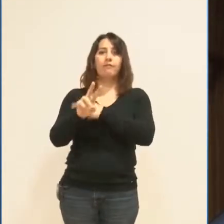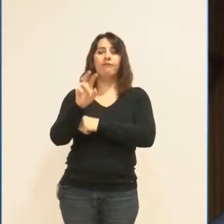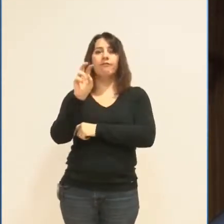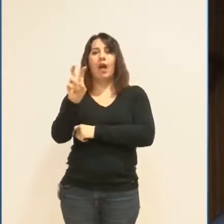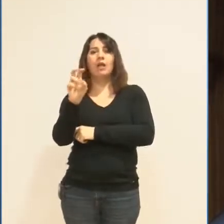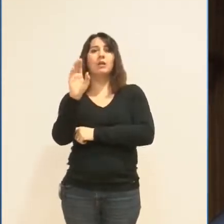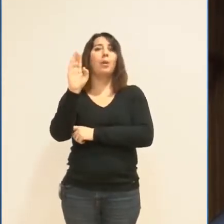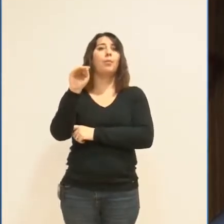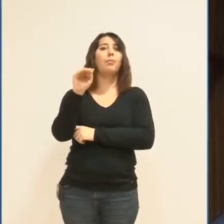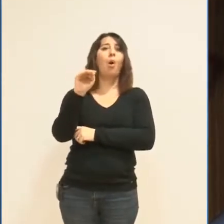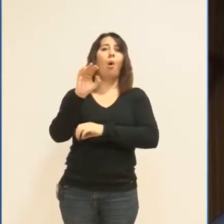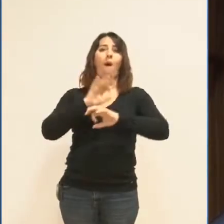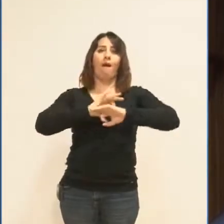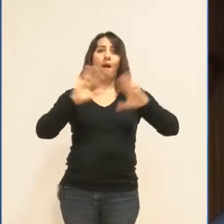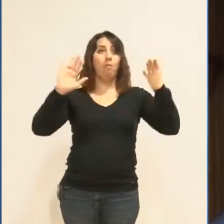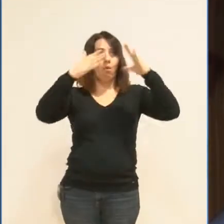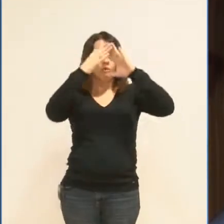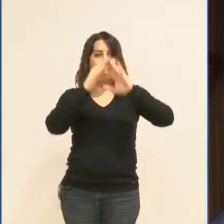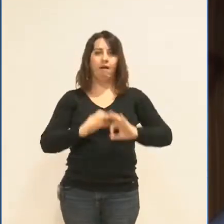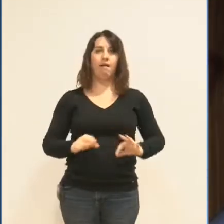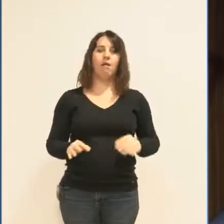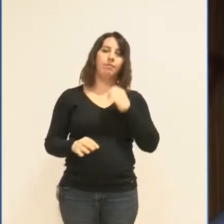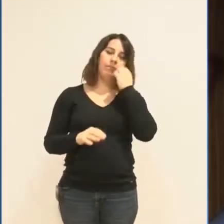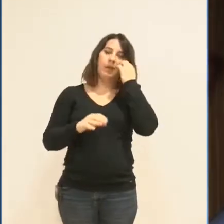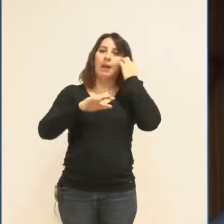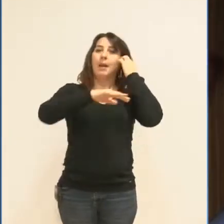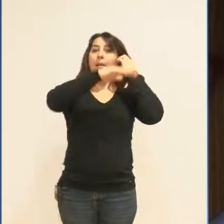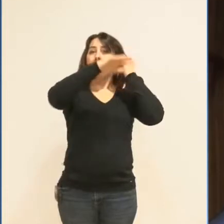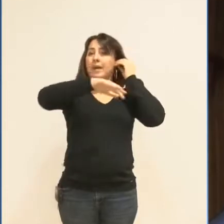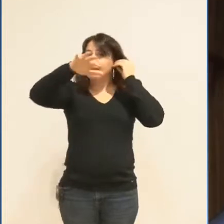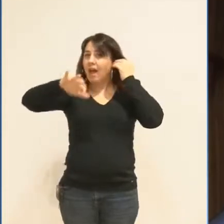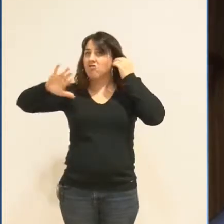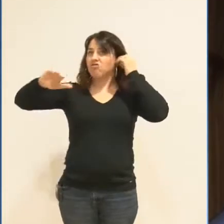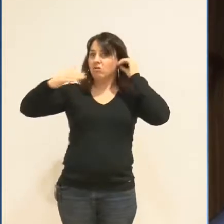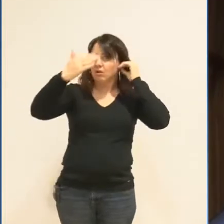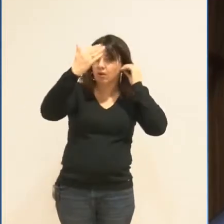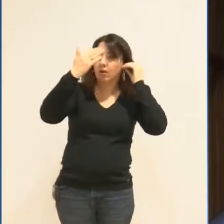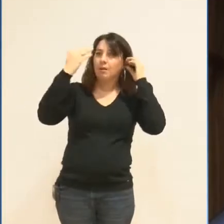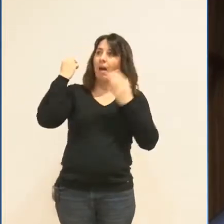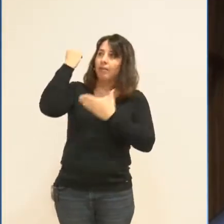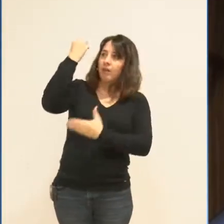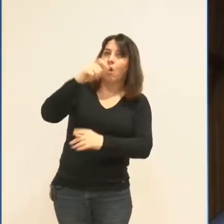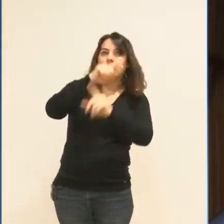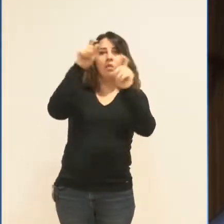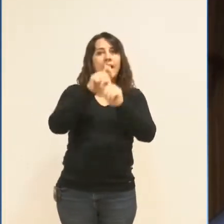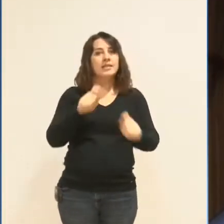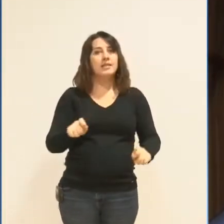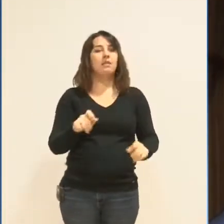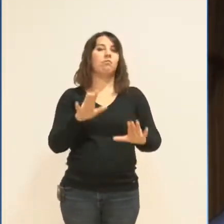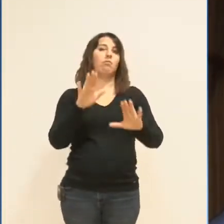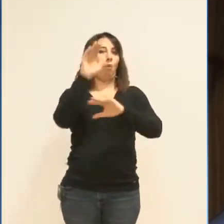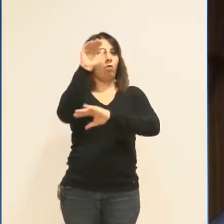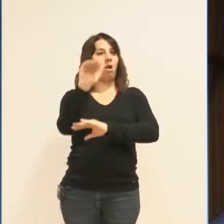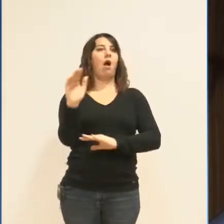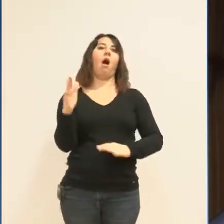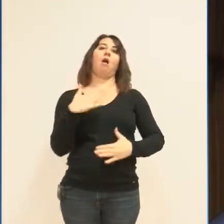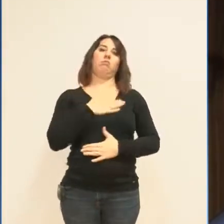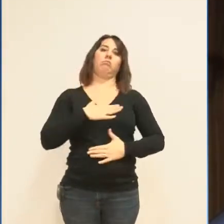là au cœur d'une démarche environnementale de préservation des paysages et du patrimoine. On s'en réjouit. On s'en